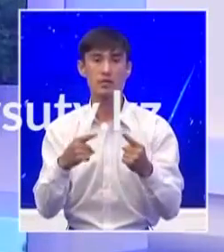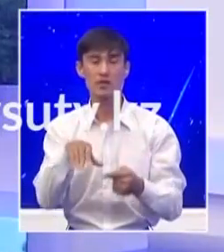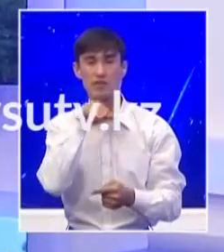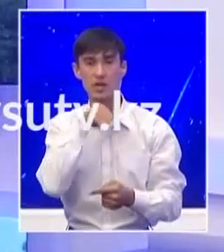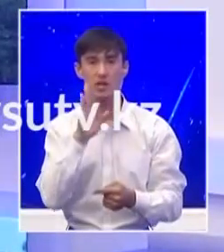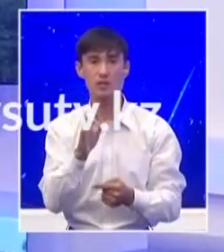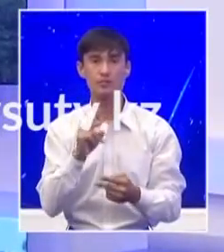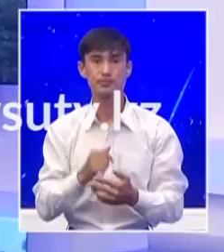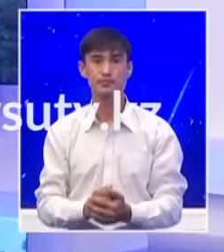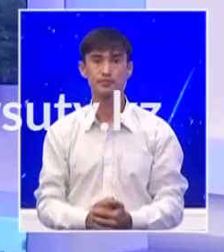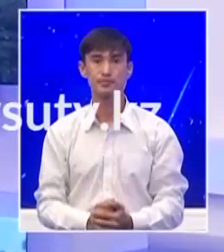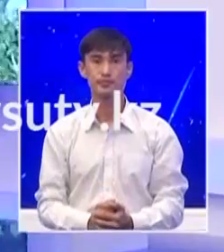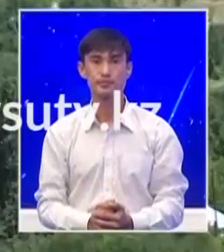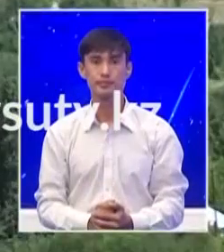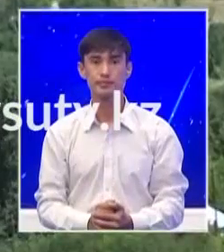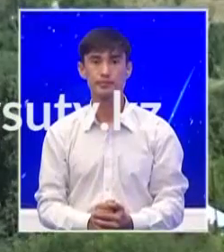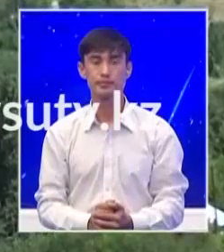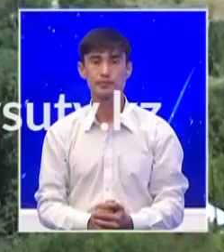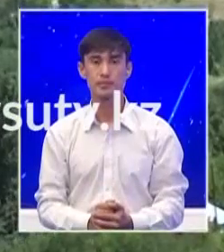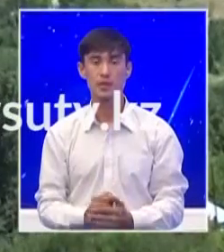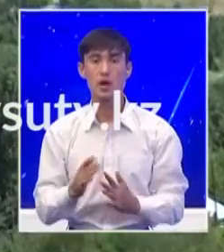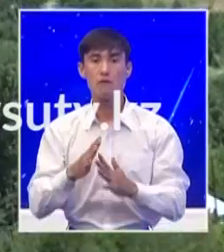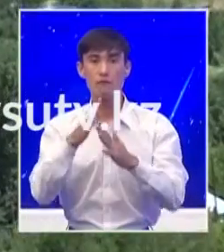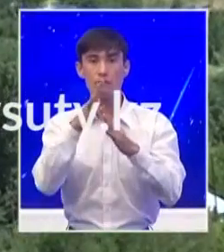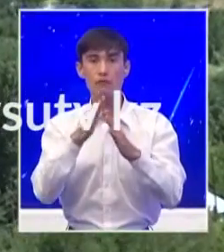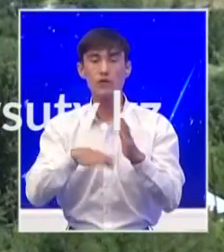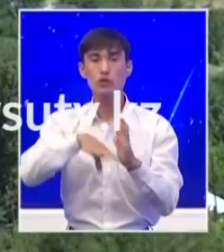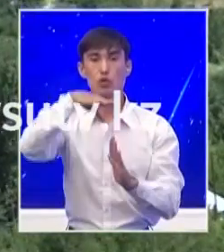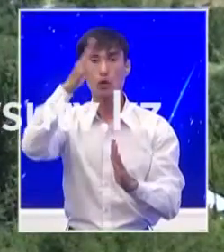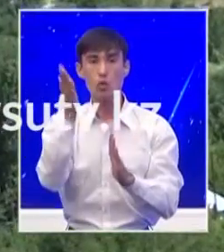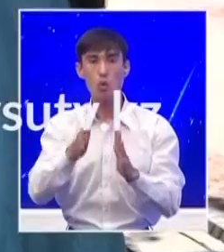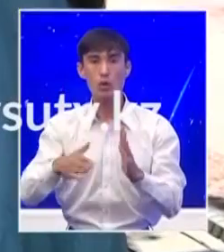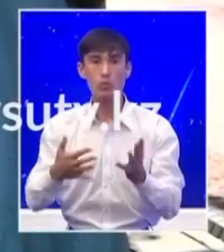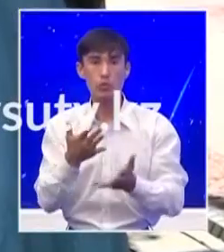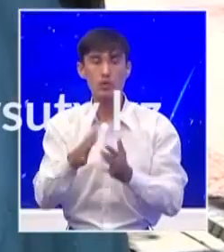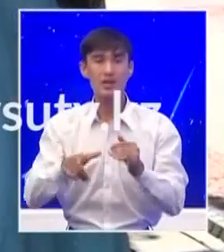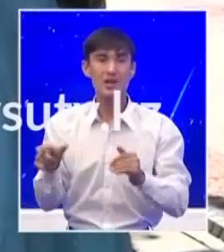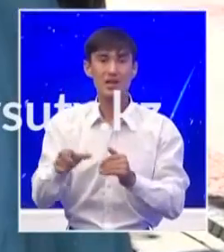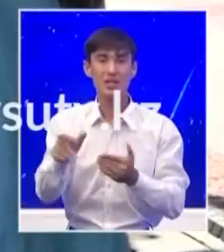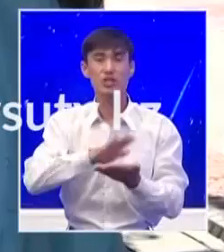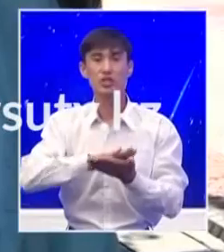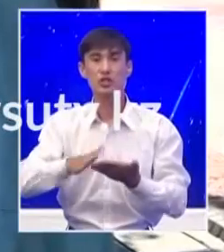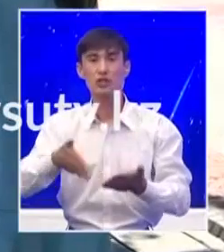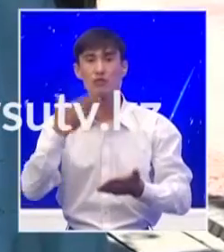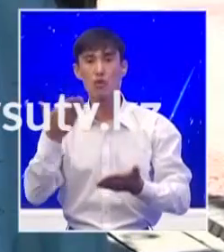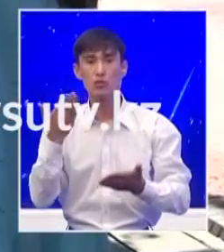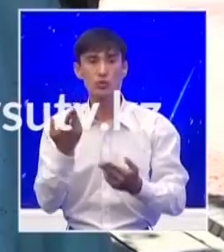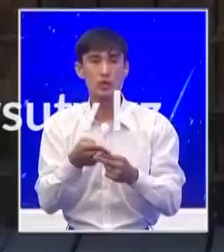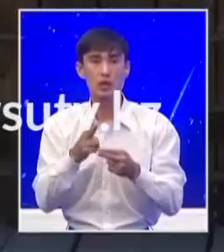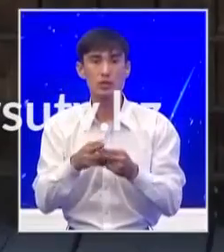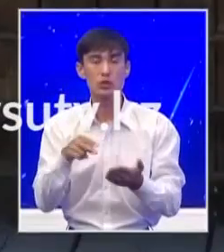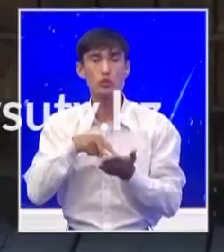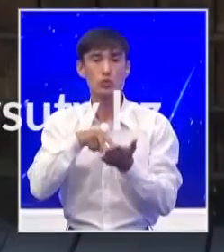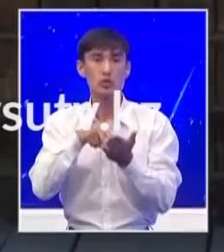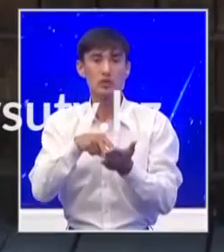наша съемочная группа. Высокие горы, бурные реки и чистый воздух. Все это просто не может оставить равнодушным